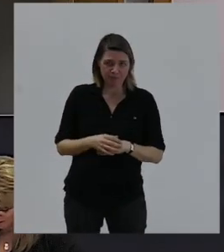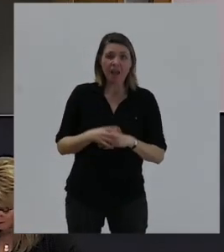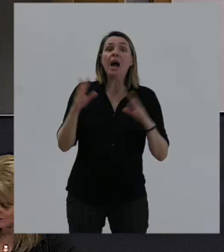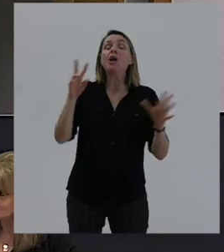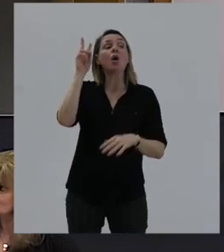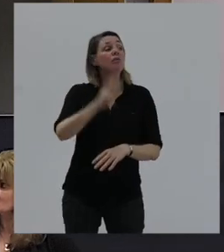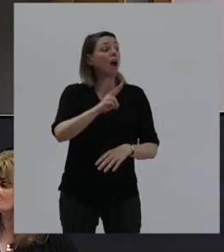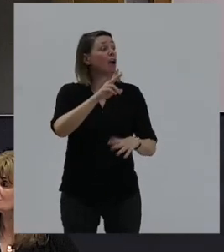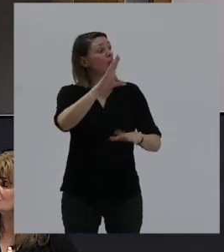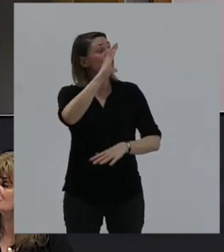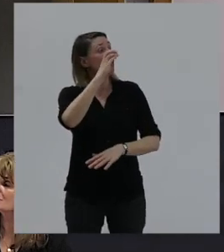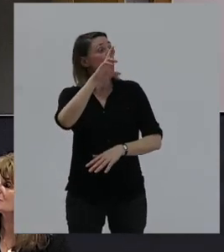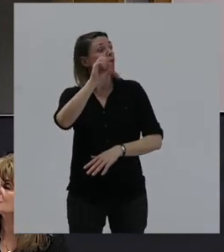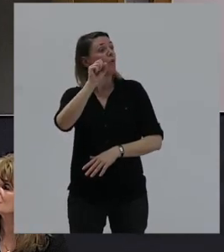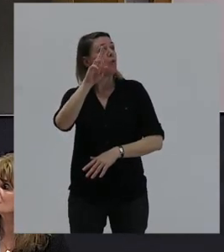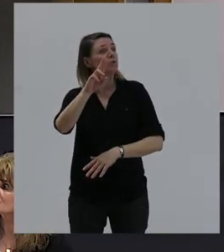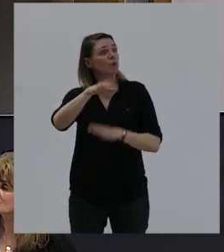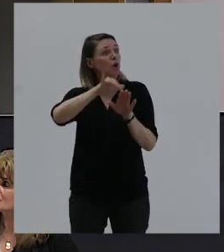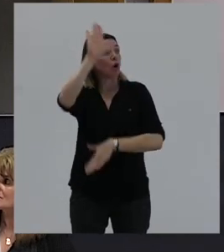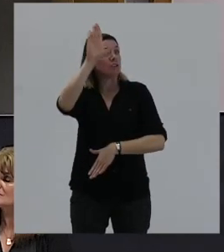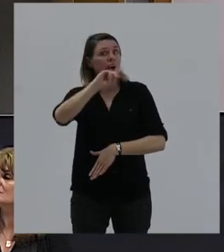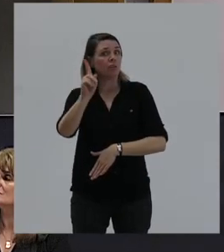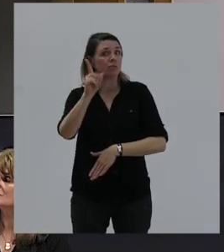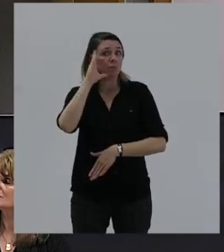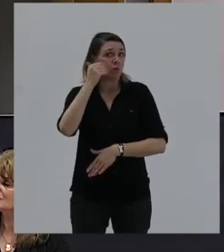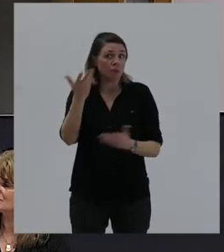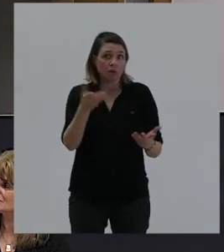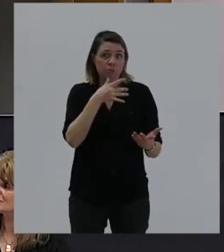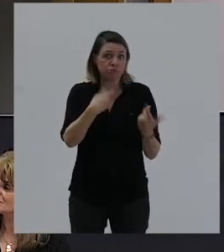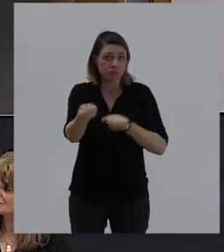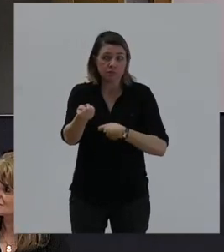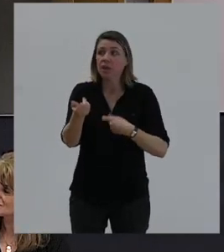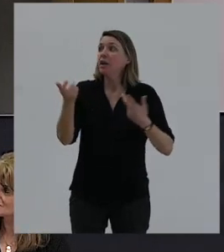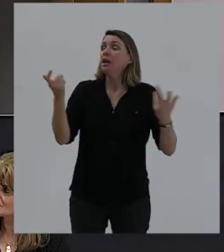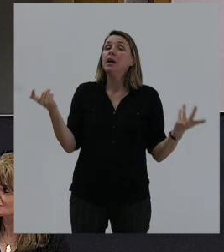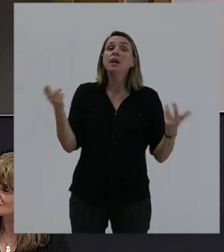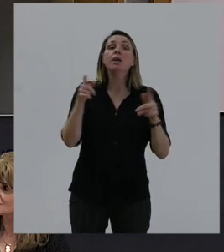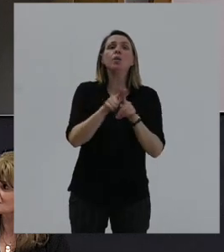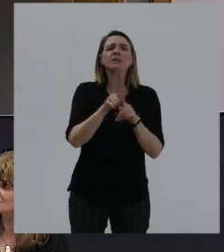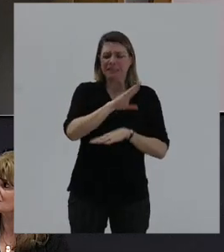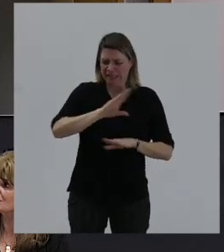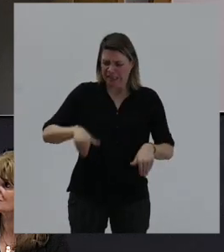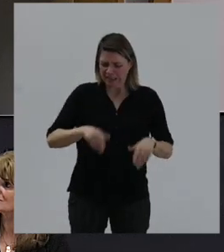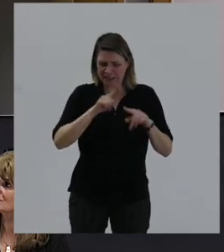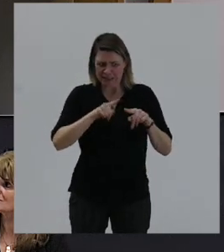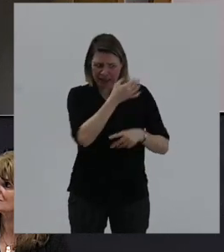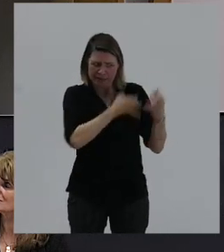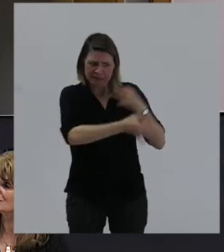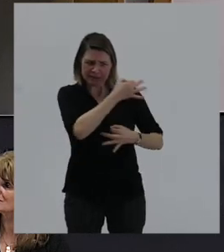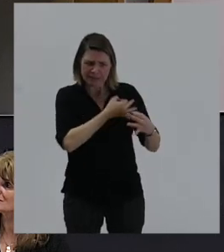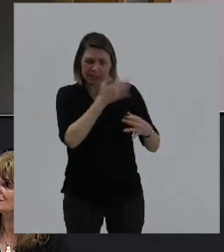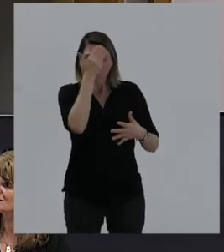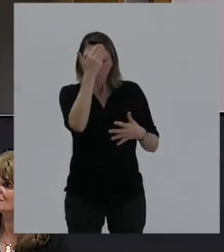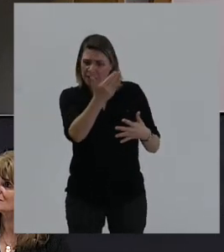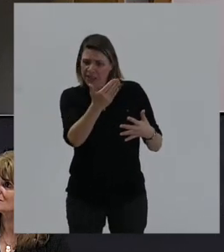candidaté, donc effectivement le CROUS n'a pas eu le marché. Quant au dernier détail que vous venez de donner, si